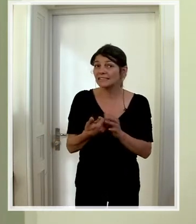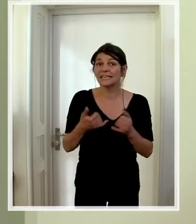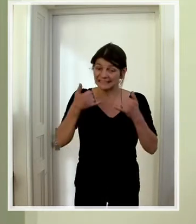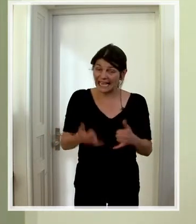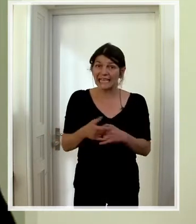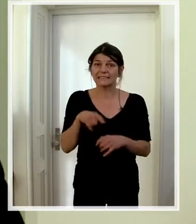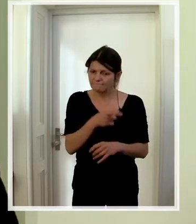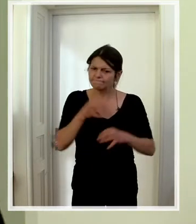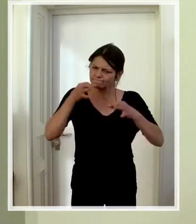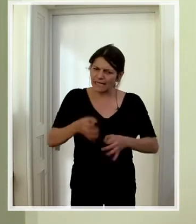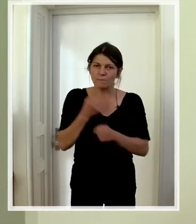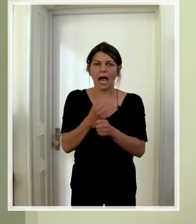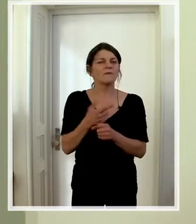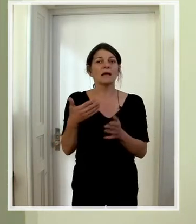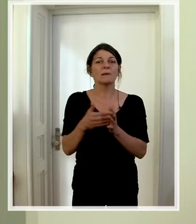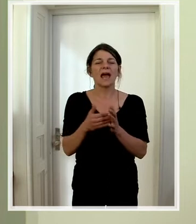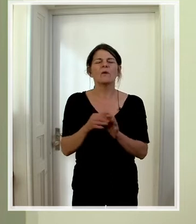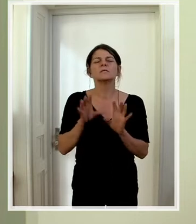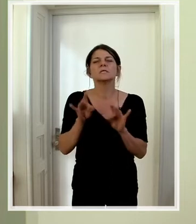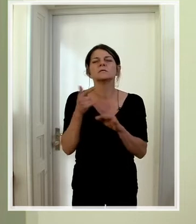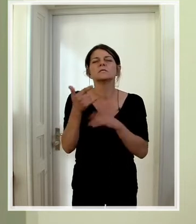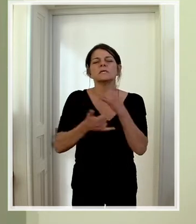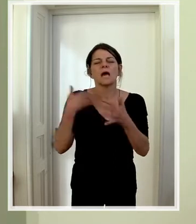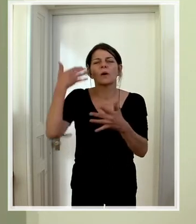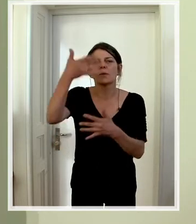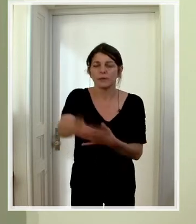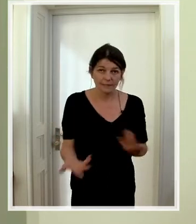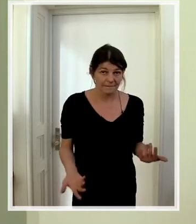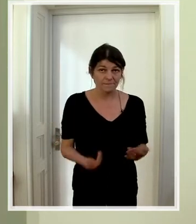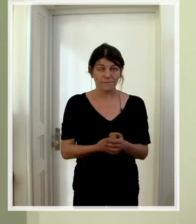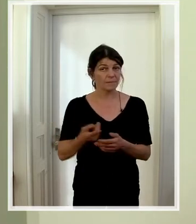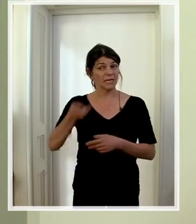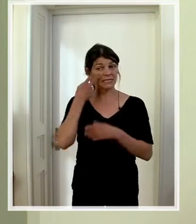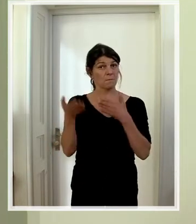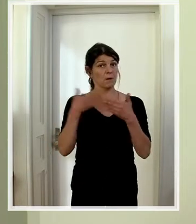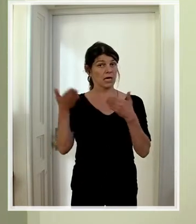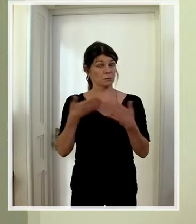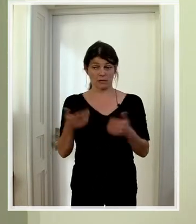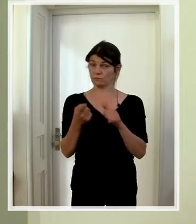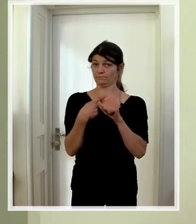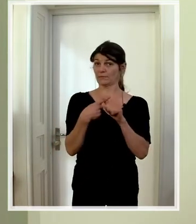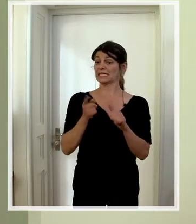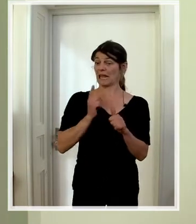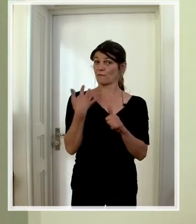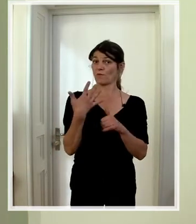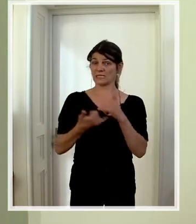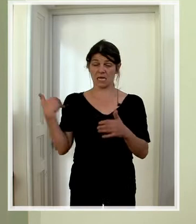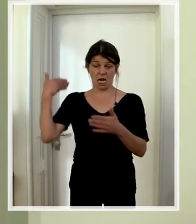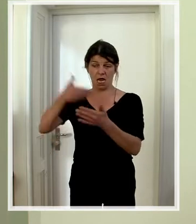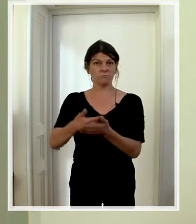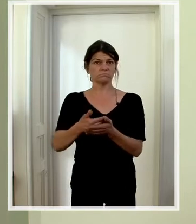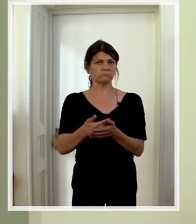durchzusetzen, das dauert Jahrzehnte. Jetzt sehen wir ja bereits ein Beispiel. Erstens einmal haben wir seit 50 Jahren kein